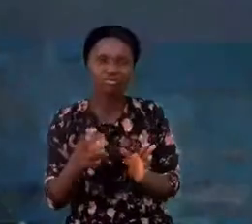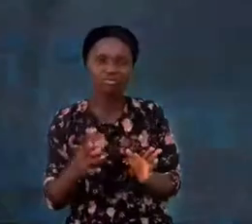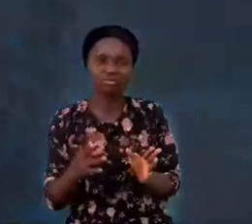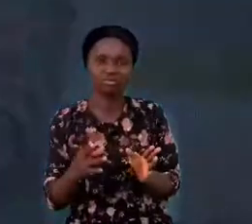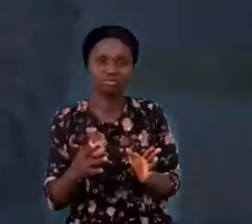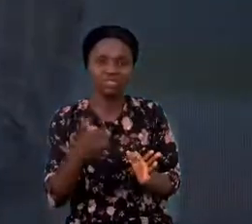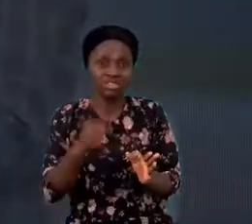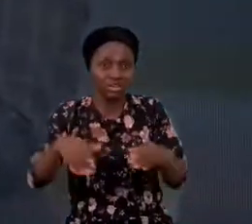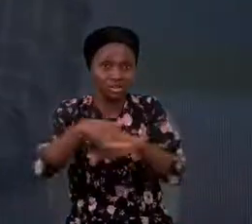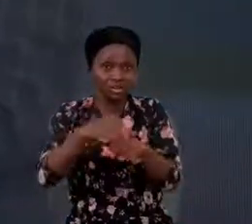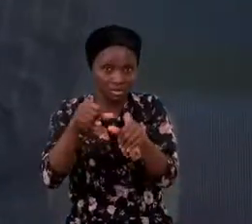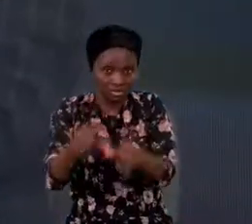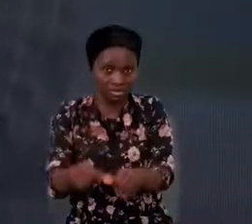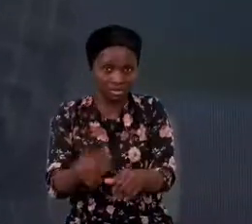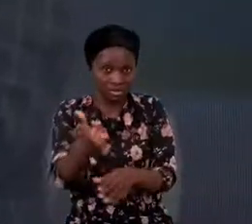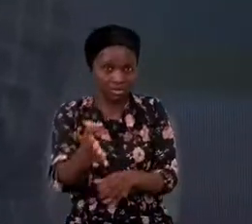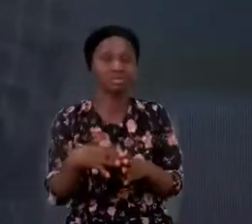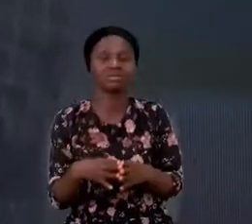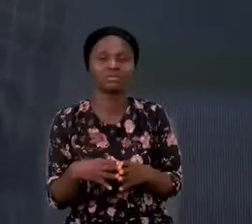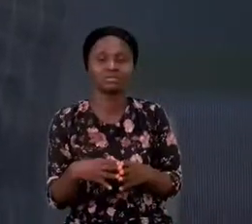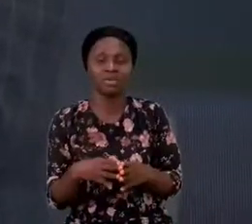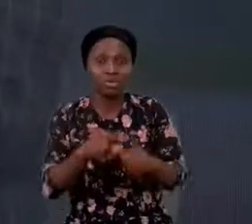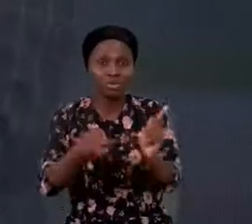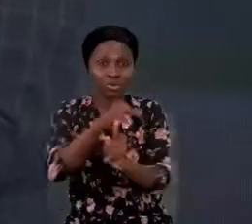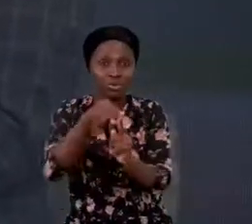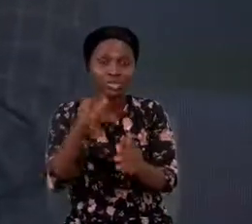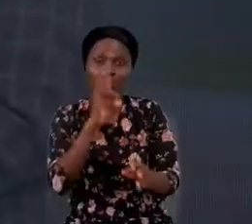la passion que tu as, l'amour que tu as,